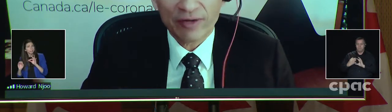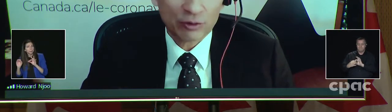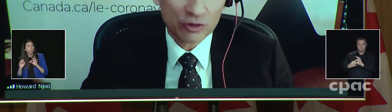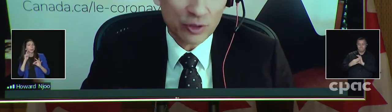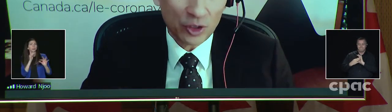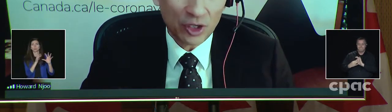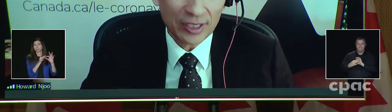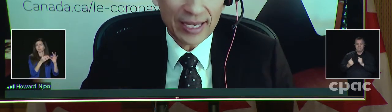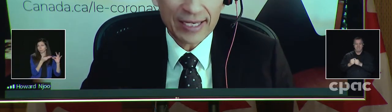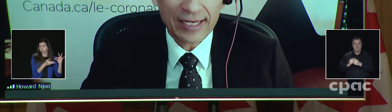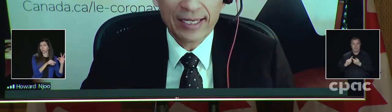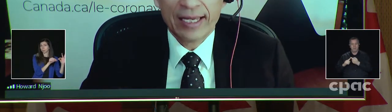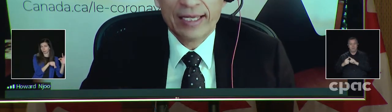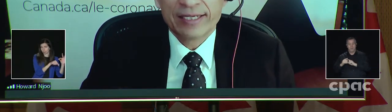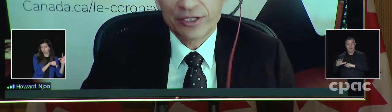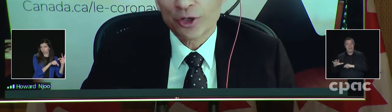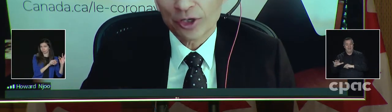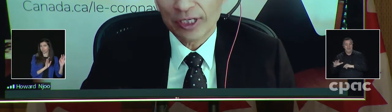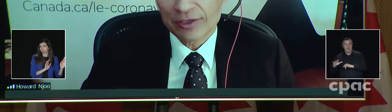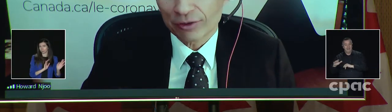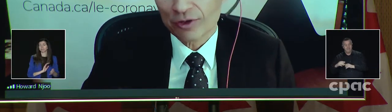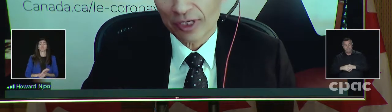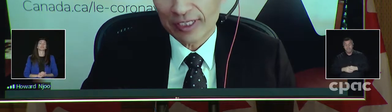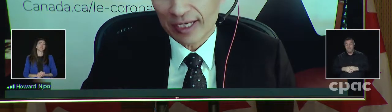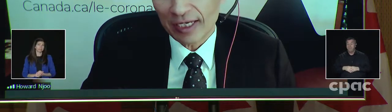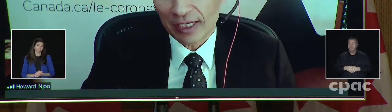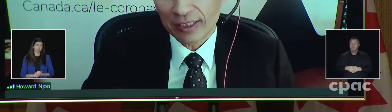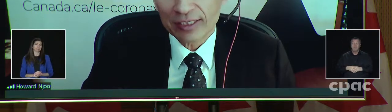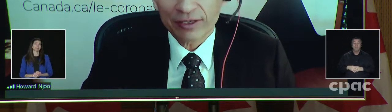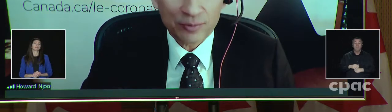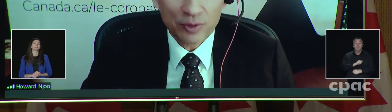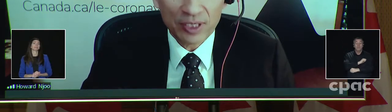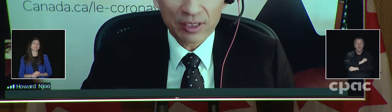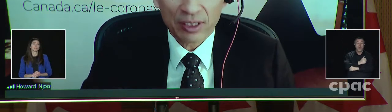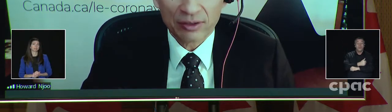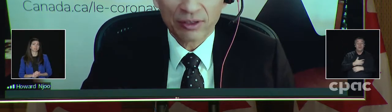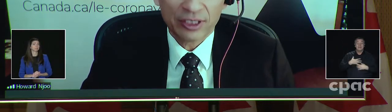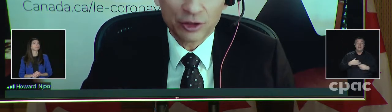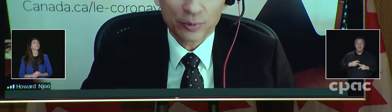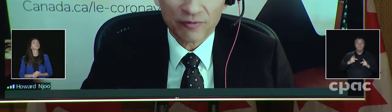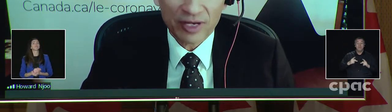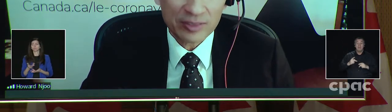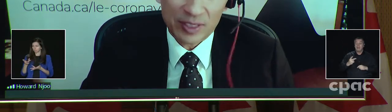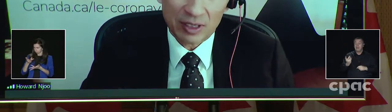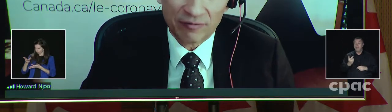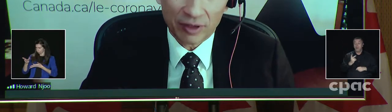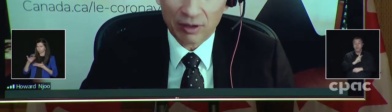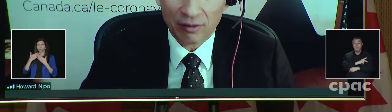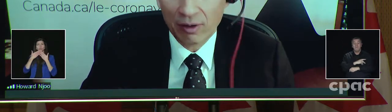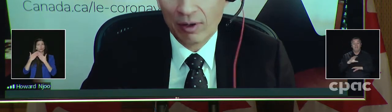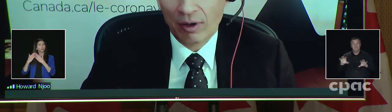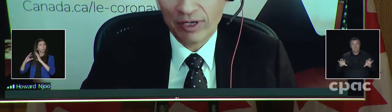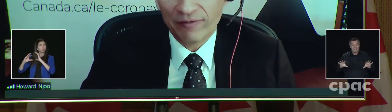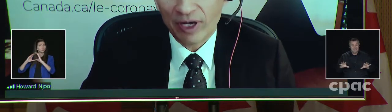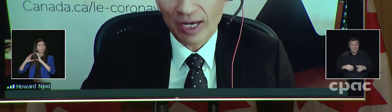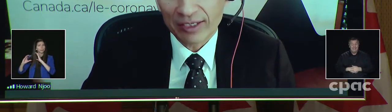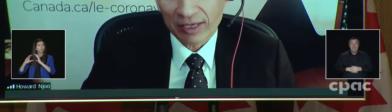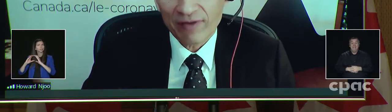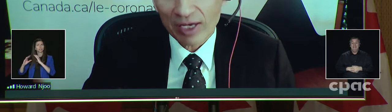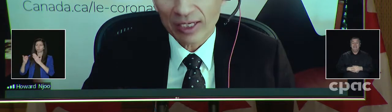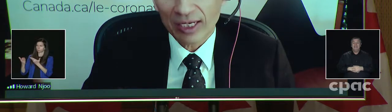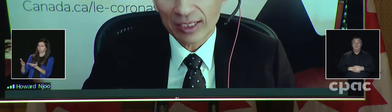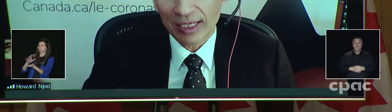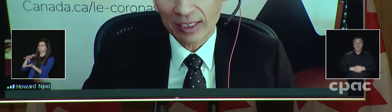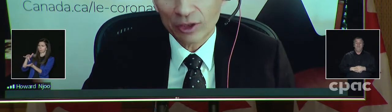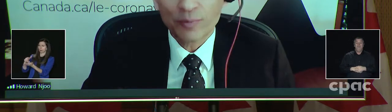collaboration avec nos homologues. Et c'est sûr que les autorités de santé publique dans les deux provinces, mais en effet, à